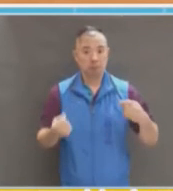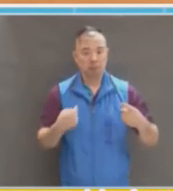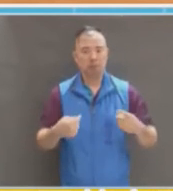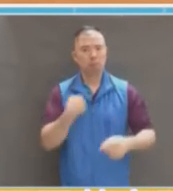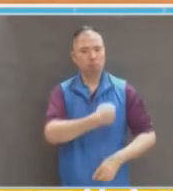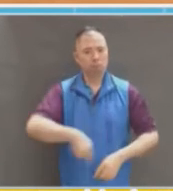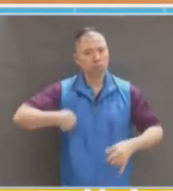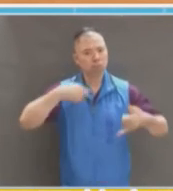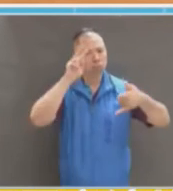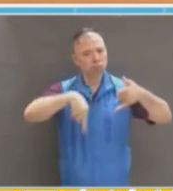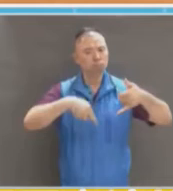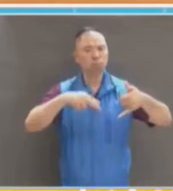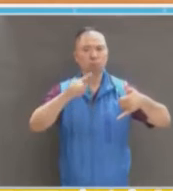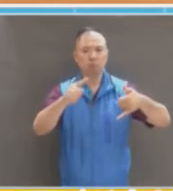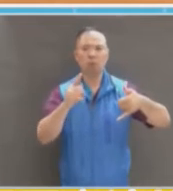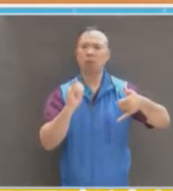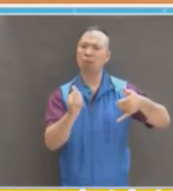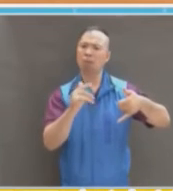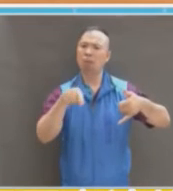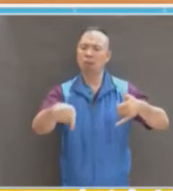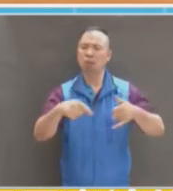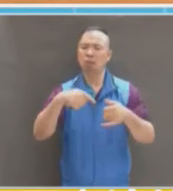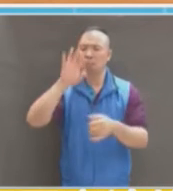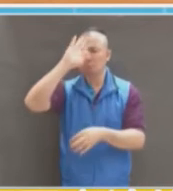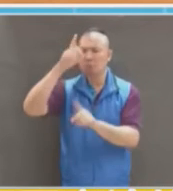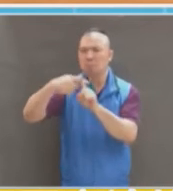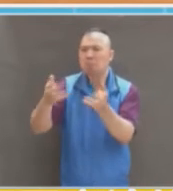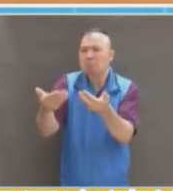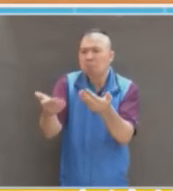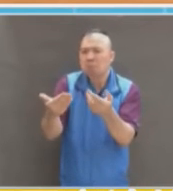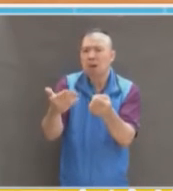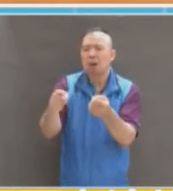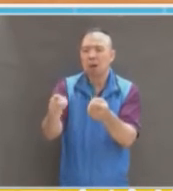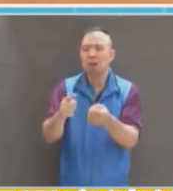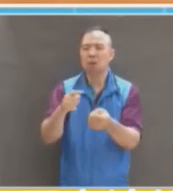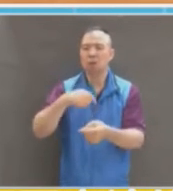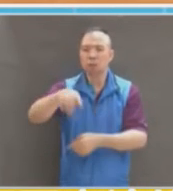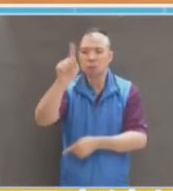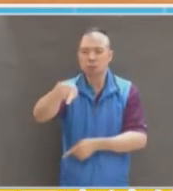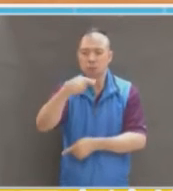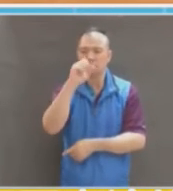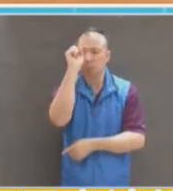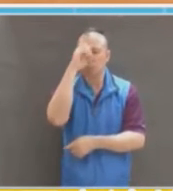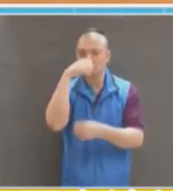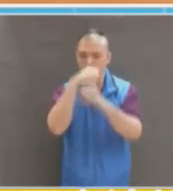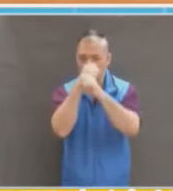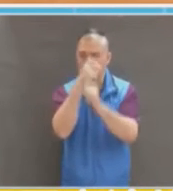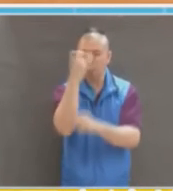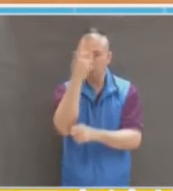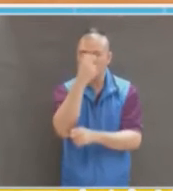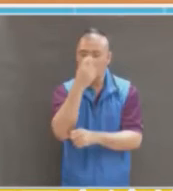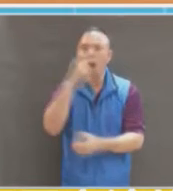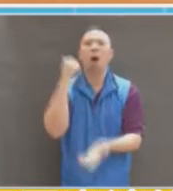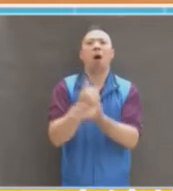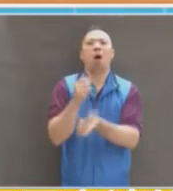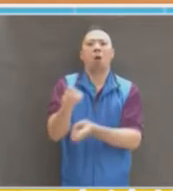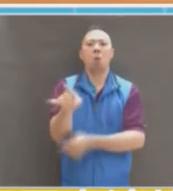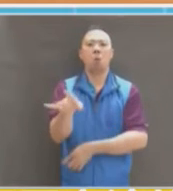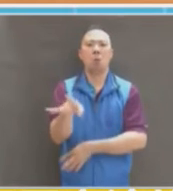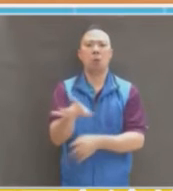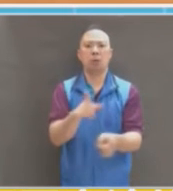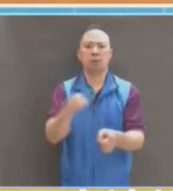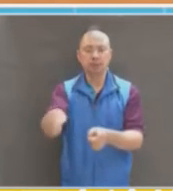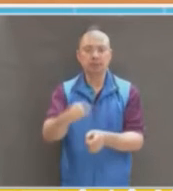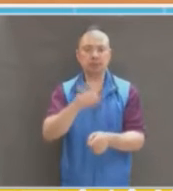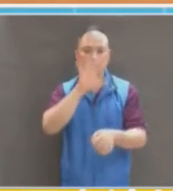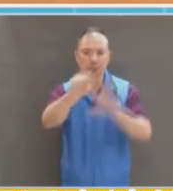够做围堵减灾的方式来给予减少。那新北市的疫情，只要民众大家配合，我们积极更积极努力